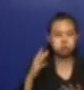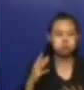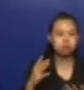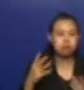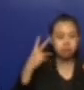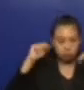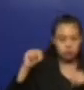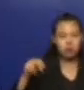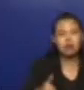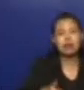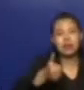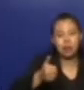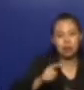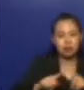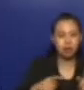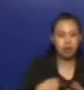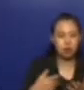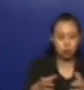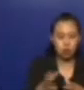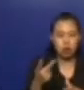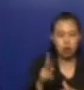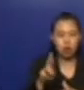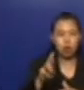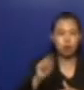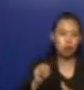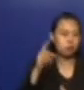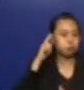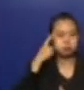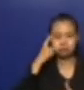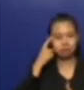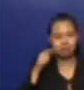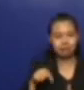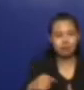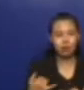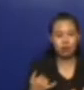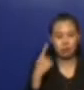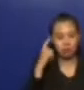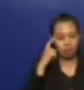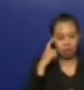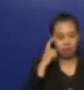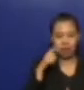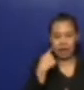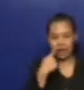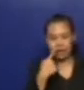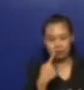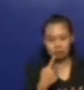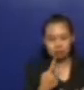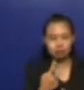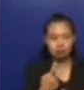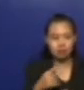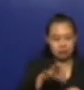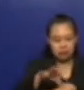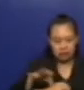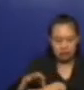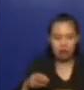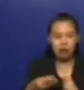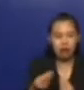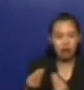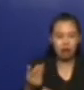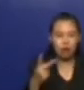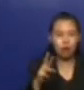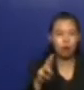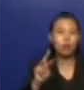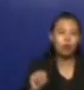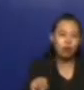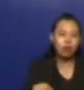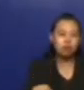เป็นใครบ้างอันนี้ผมทำไรทายทักไม่ถูกแม้กระทั่งวันนี้ผมยังไม่รู้เลยว่าใครจะได้เป็นบ้างเพราะรัฐมนตรีวันนี้มันเหมือนกับเพล